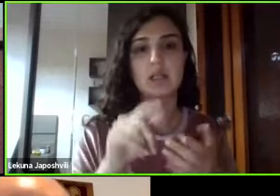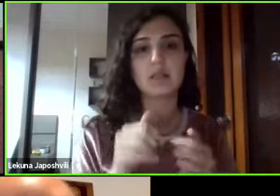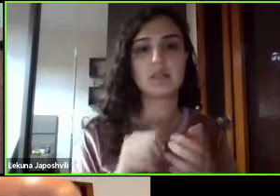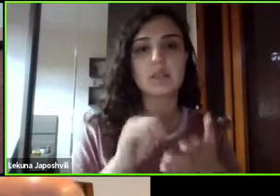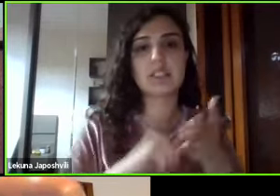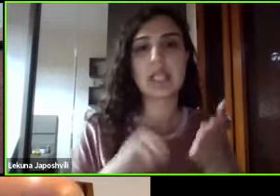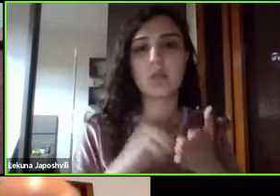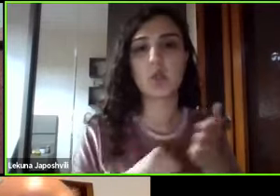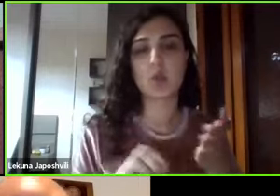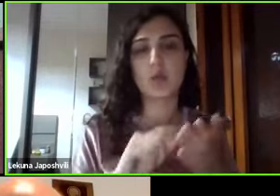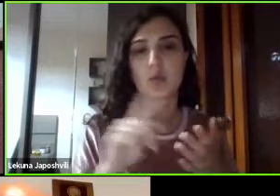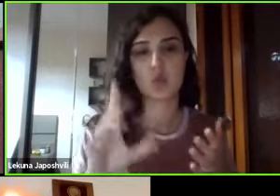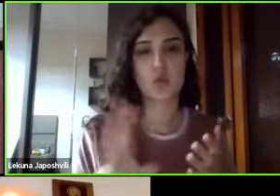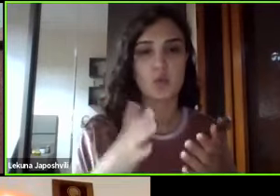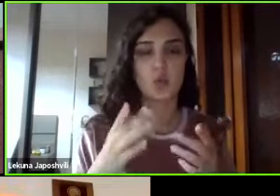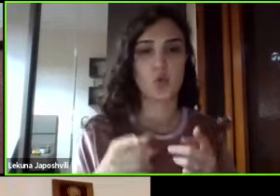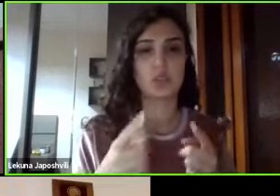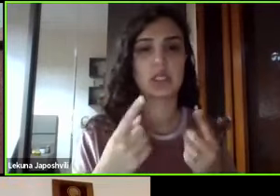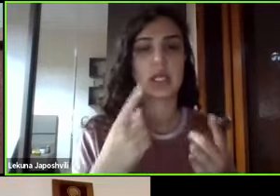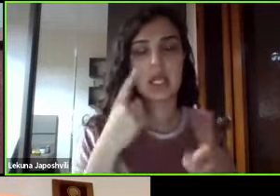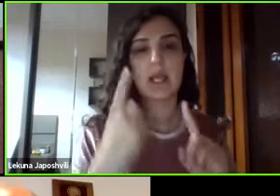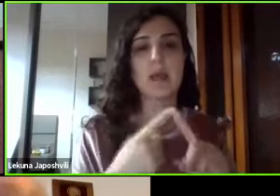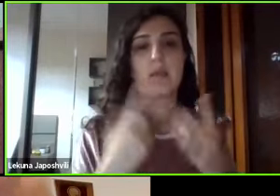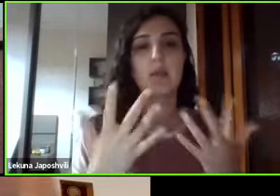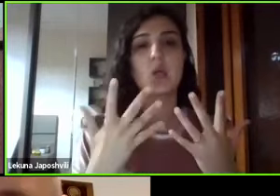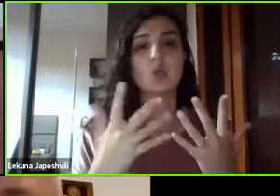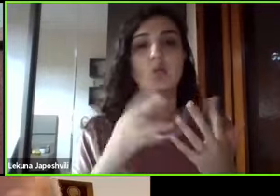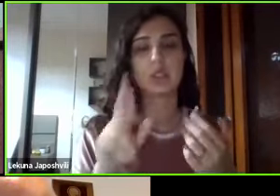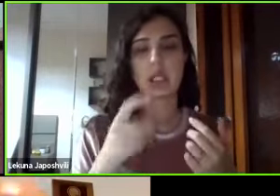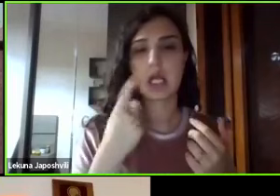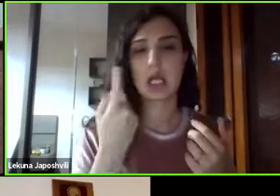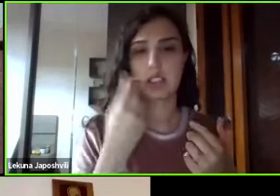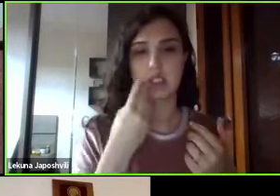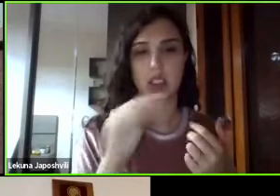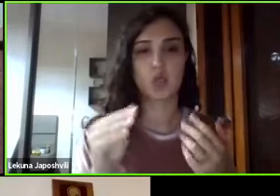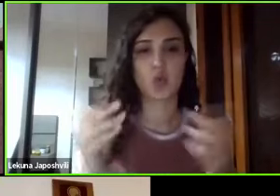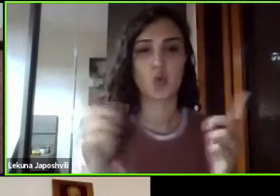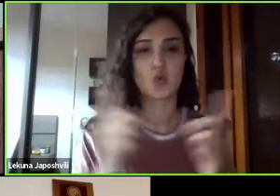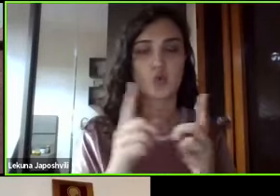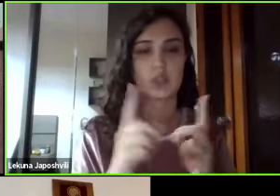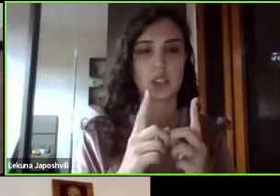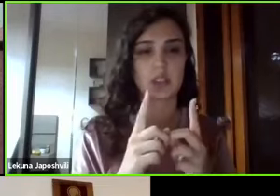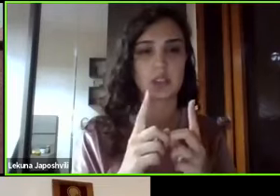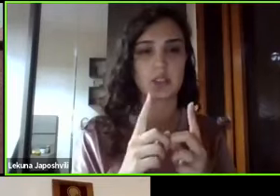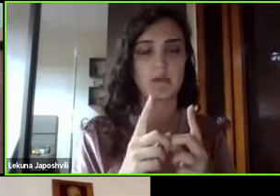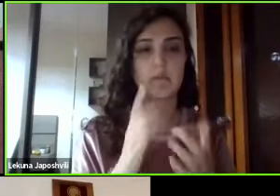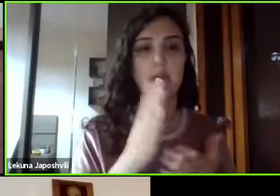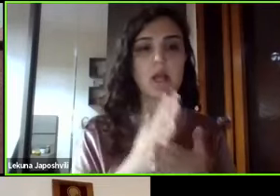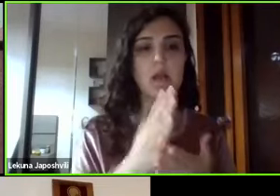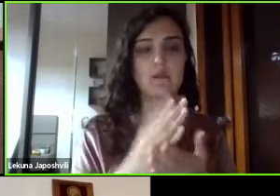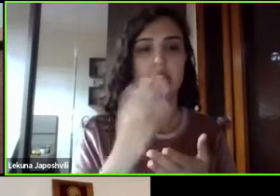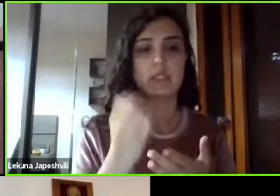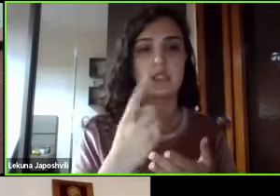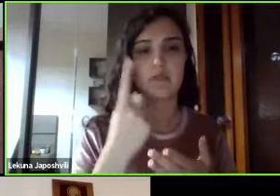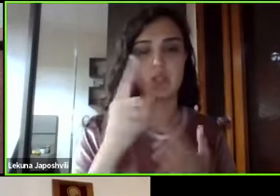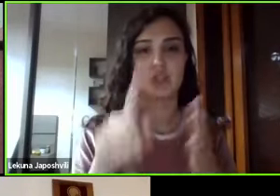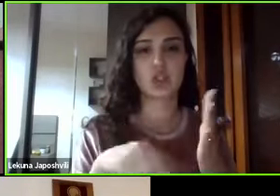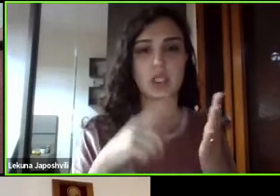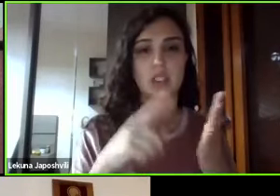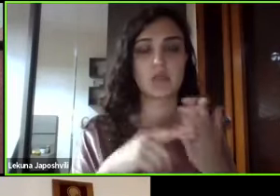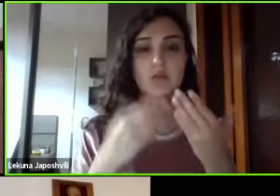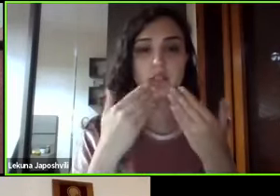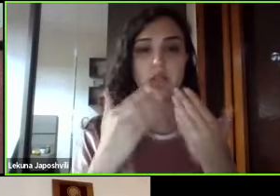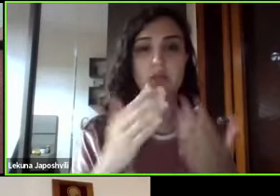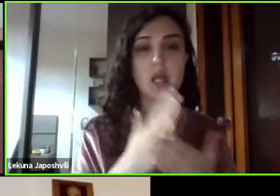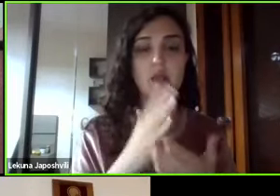შედგეს ეფექტური და ხარისხიანი კონსულტაცია. დიახ. მყავს კიდე ერთ შეკითხვას წაგიკითხავთ.